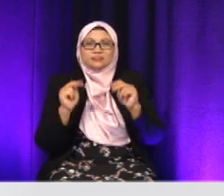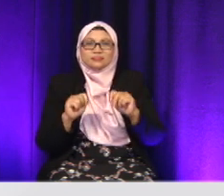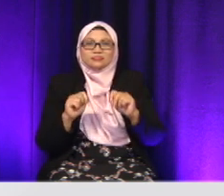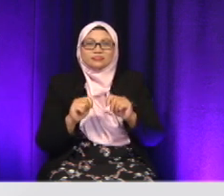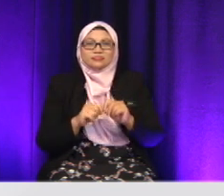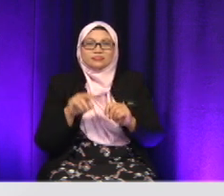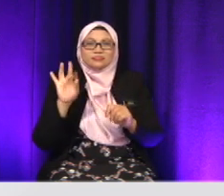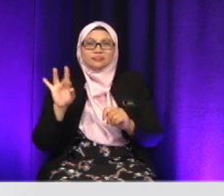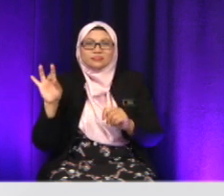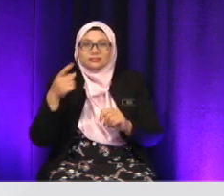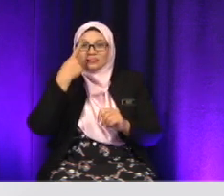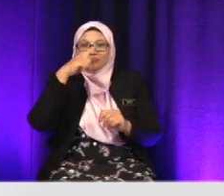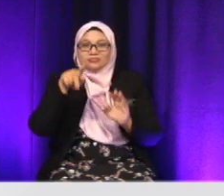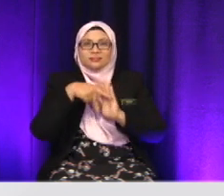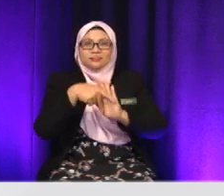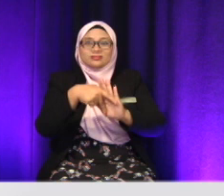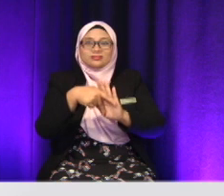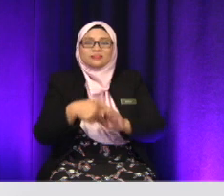di papa oke